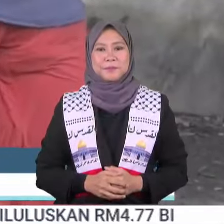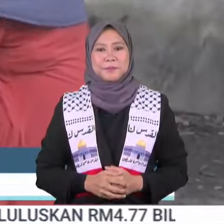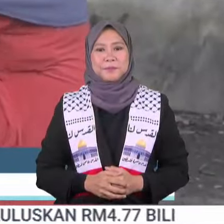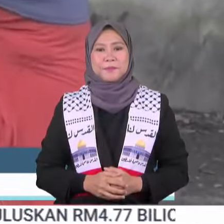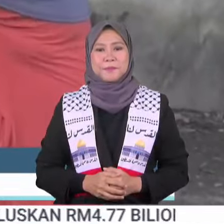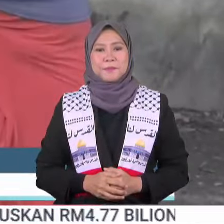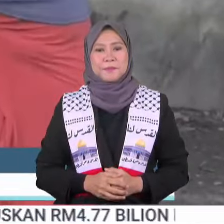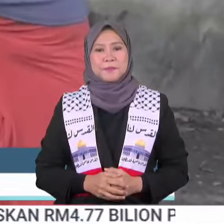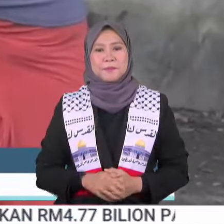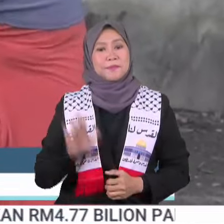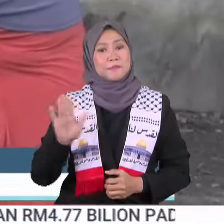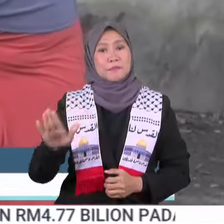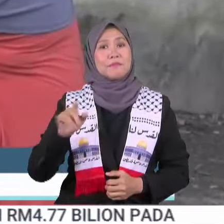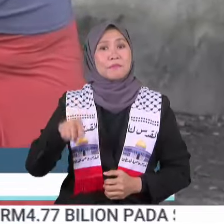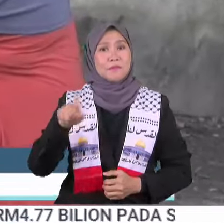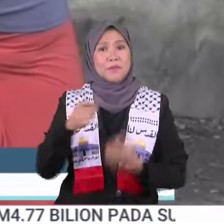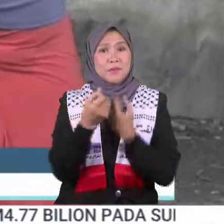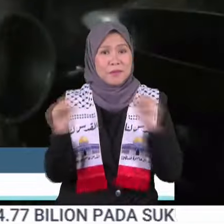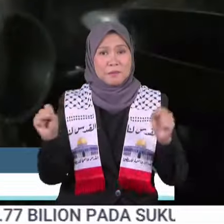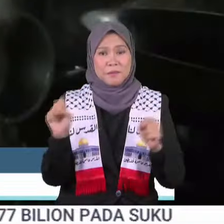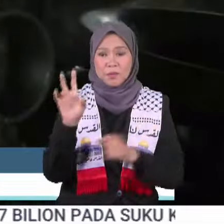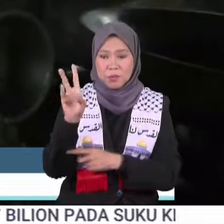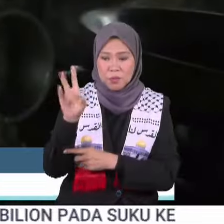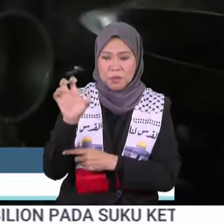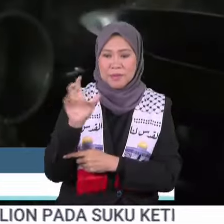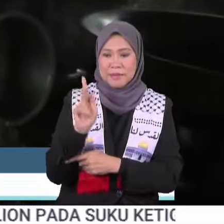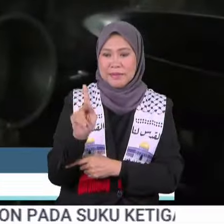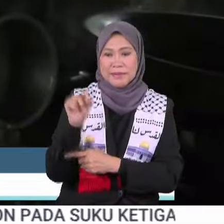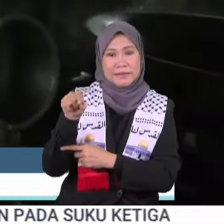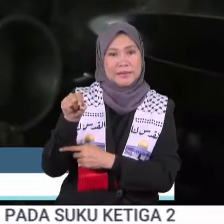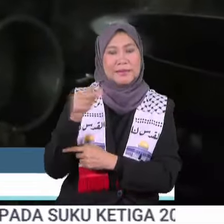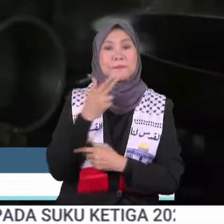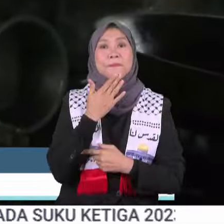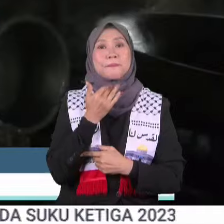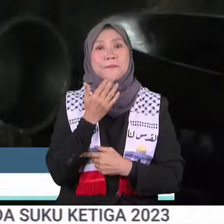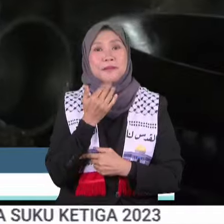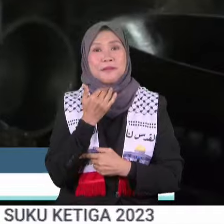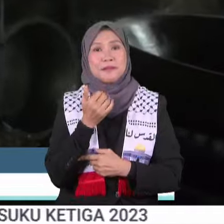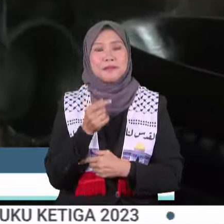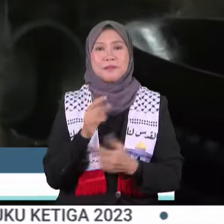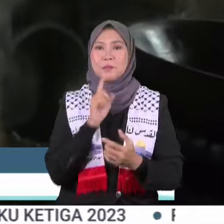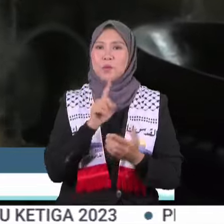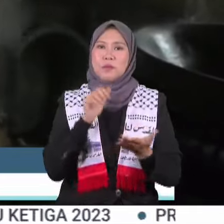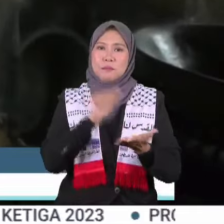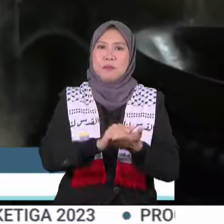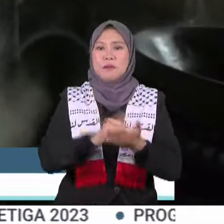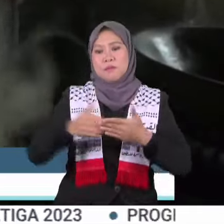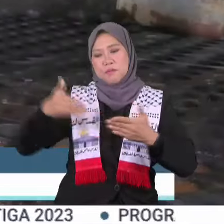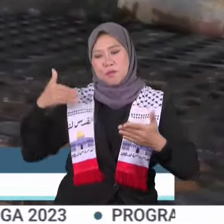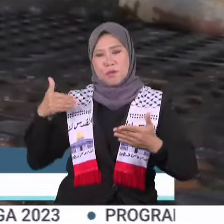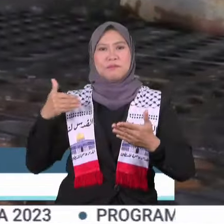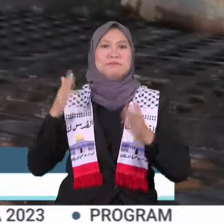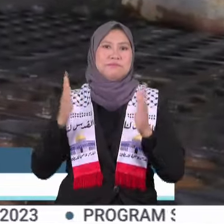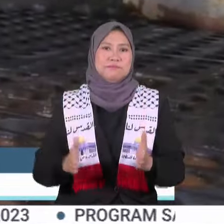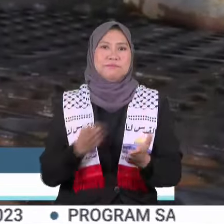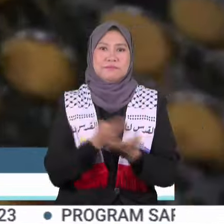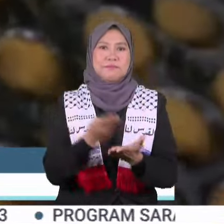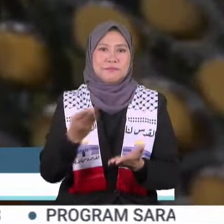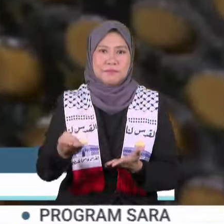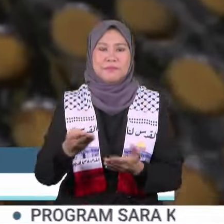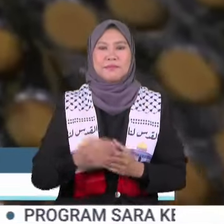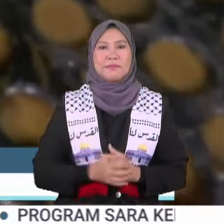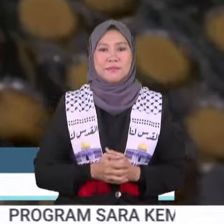Cina beliau perlu menyiapkan 700 kg manisan ini yang telah ditempah pelanggan sehingga